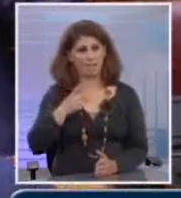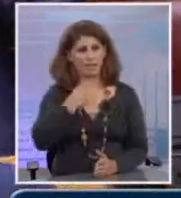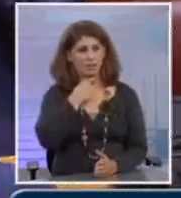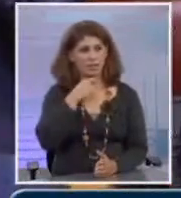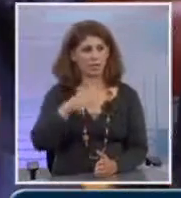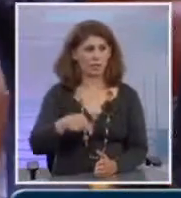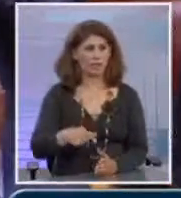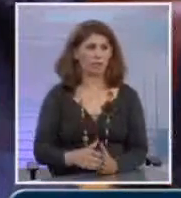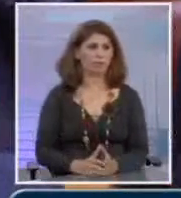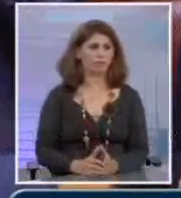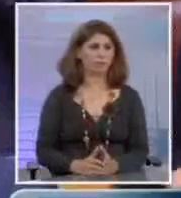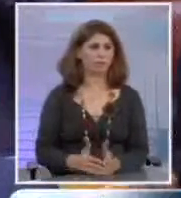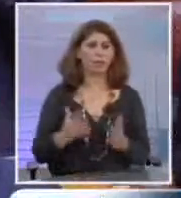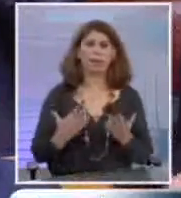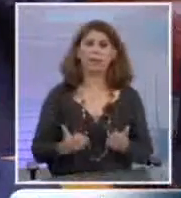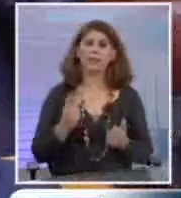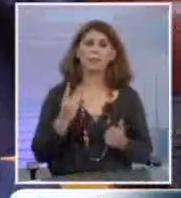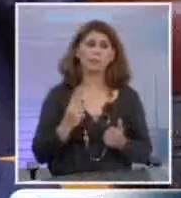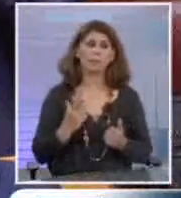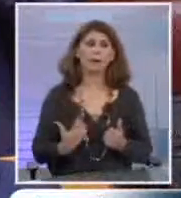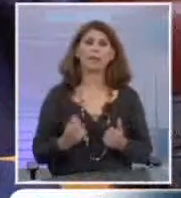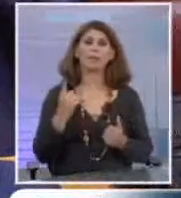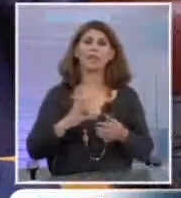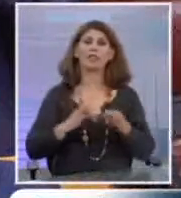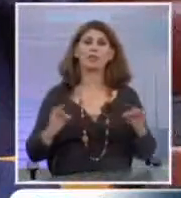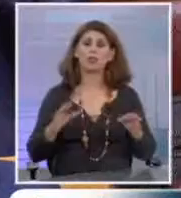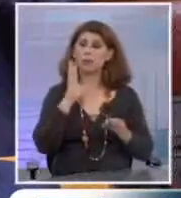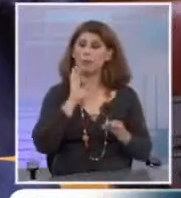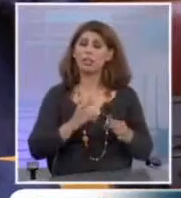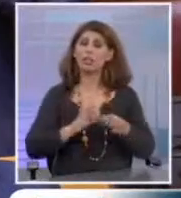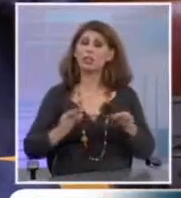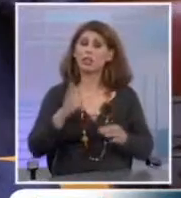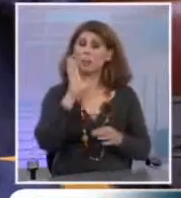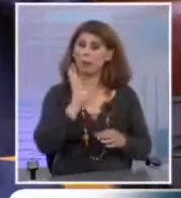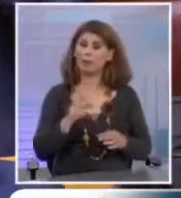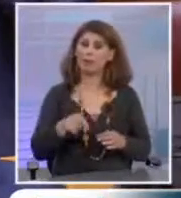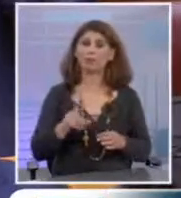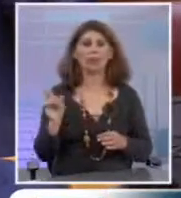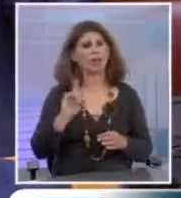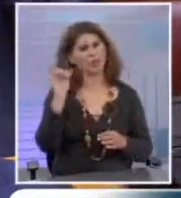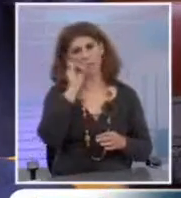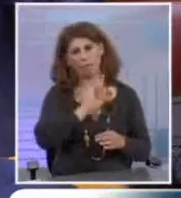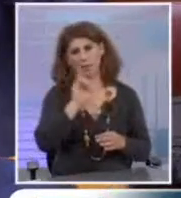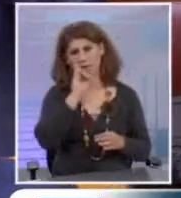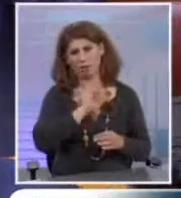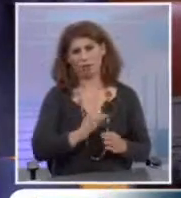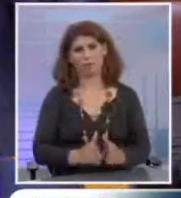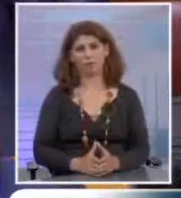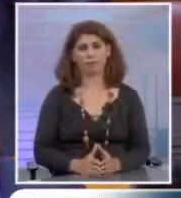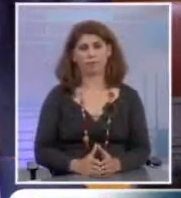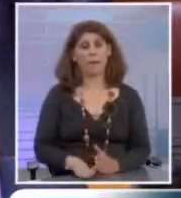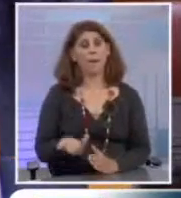χρειάζεται εδώ πέρα, διότι υπάρχει μία ιστορική πραγματικότητα. Και η ιστορική πραγματικότητα αυτή δεν διαψεύδεται. Πριν